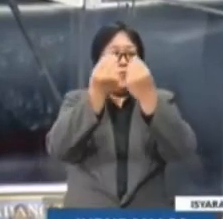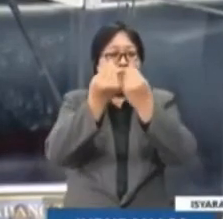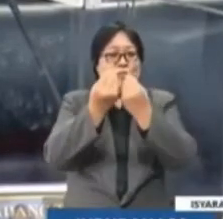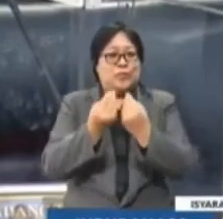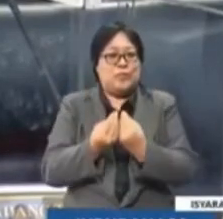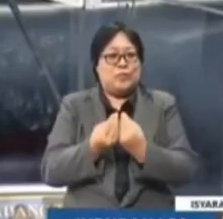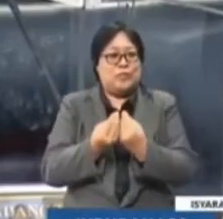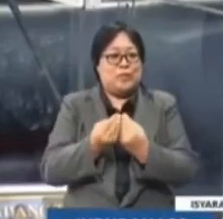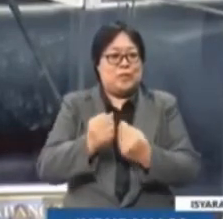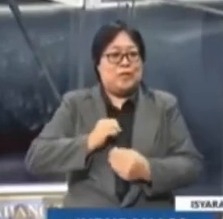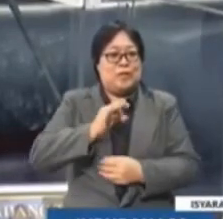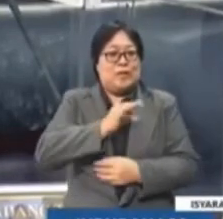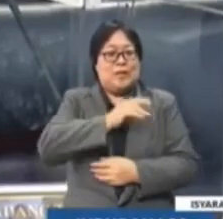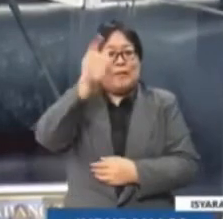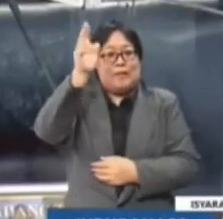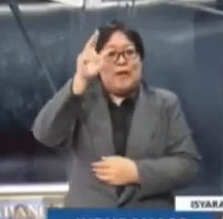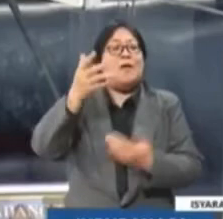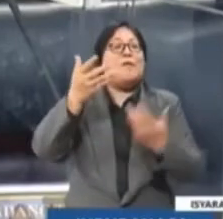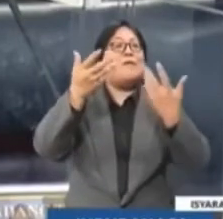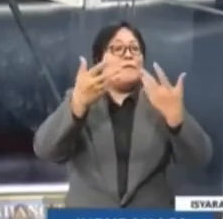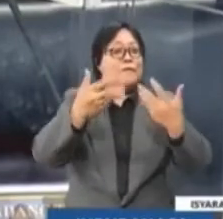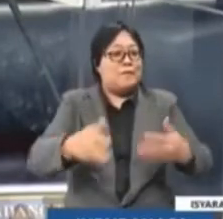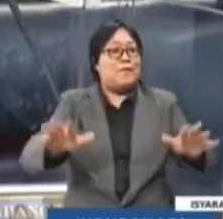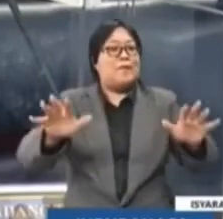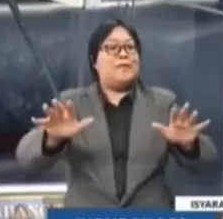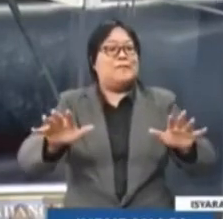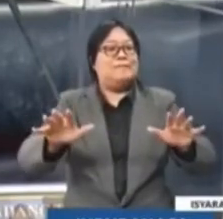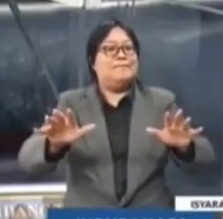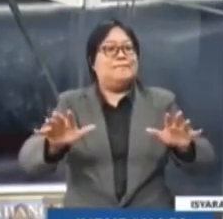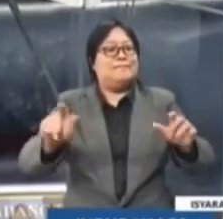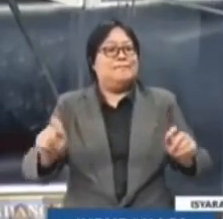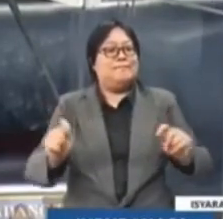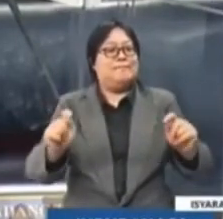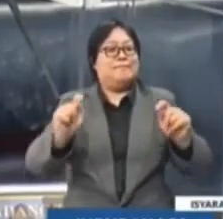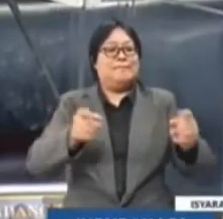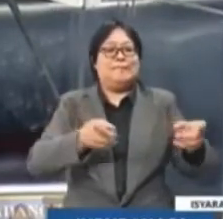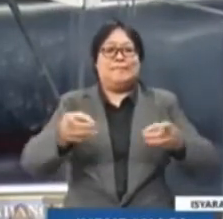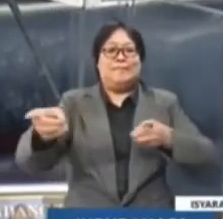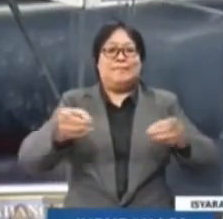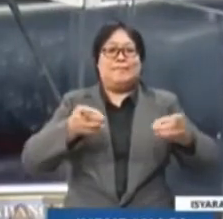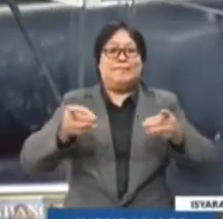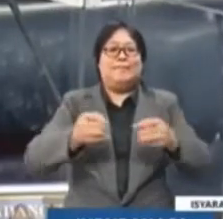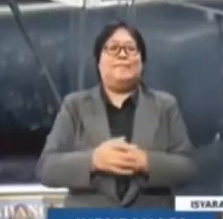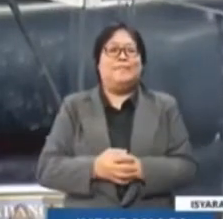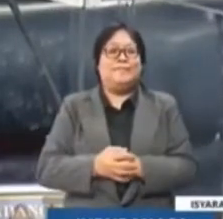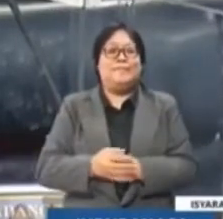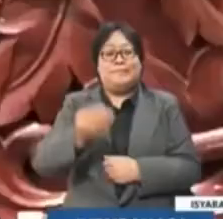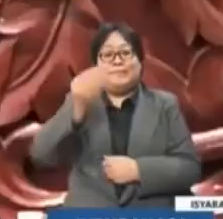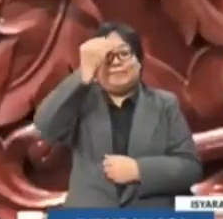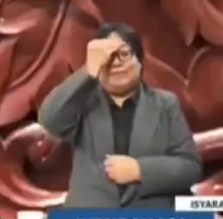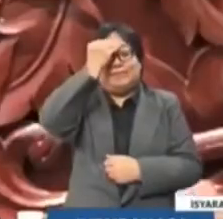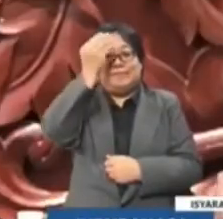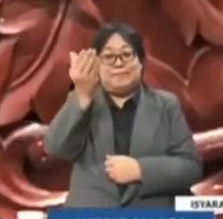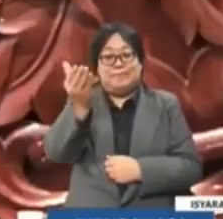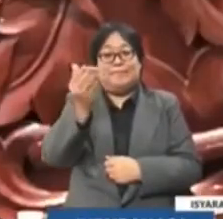jumlah senyawa awam yang sudah pun dikenakan PPH tindakan disiplin pengetahuan